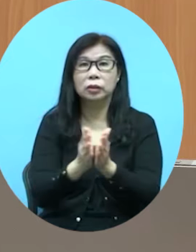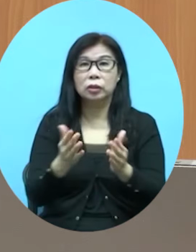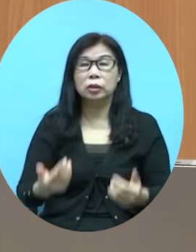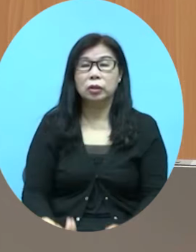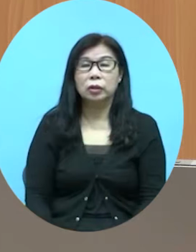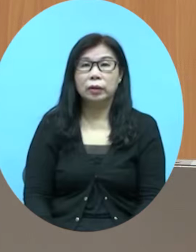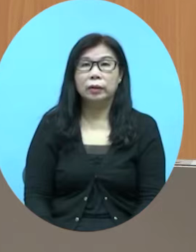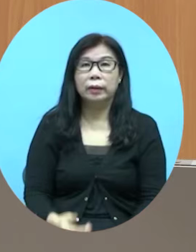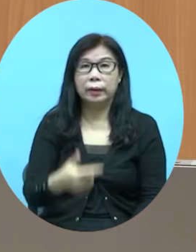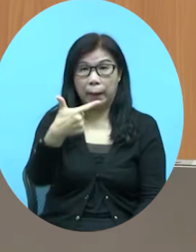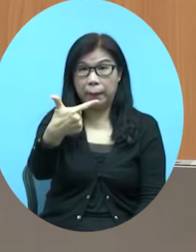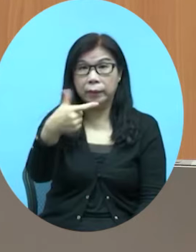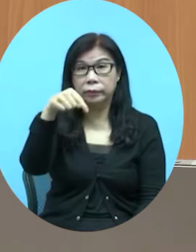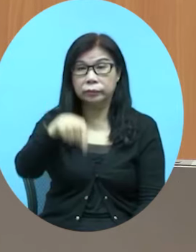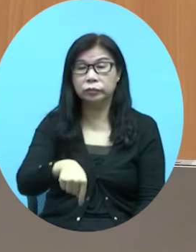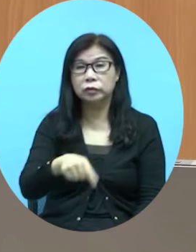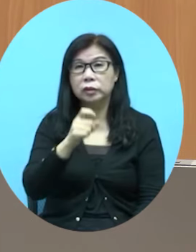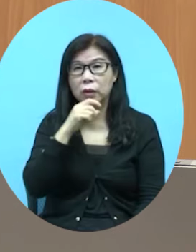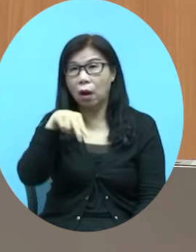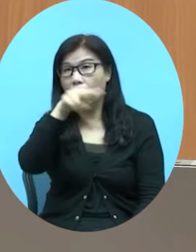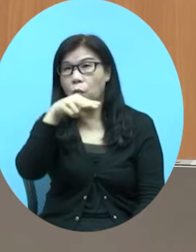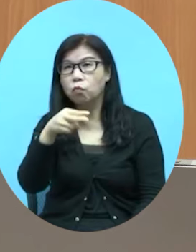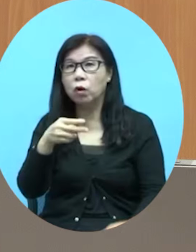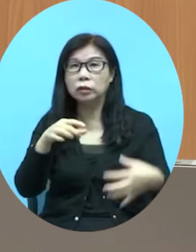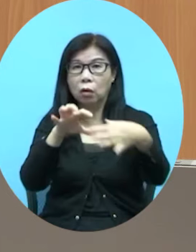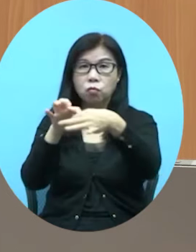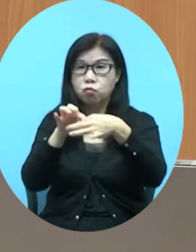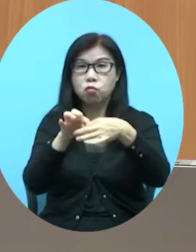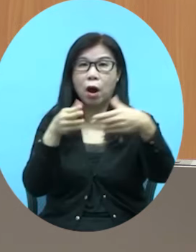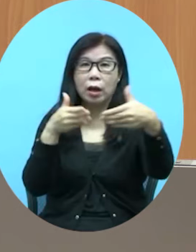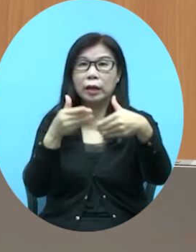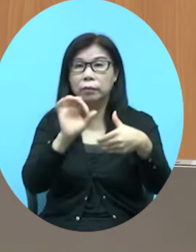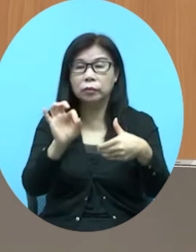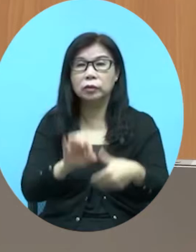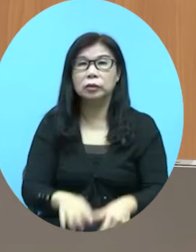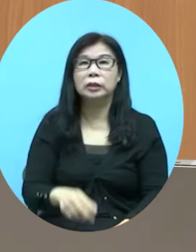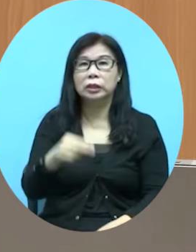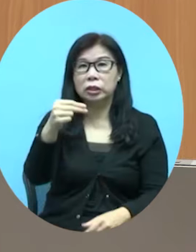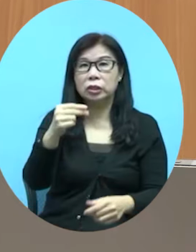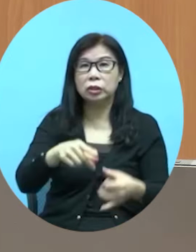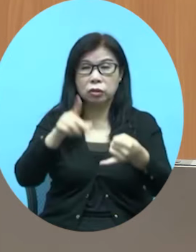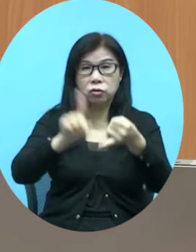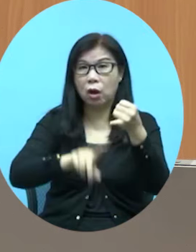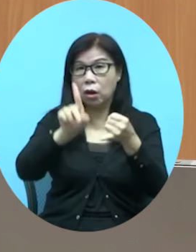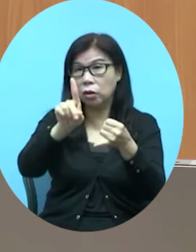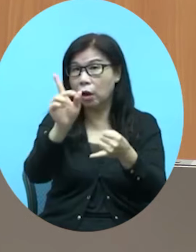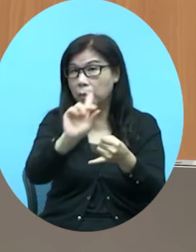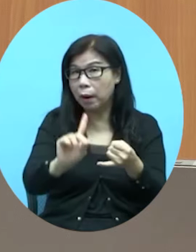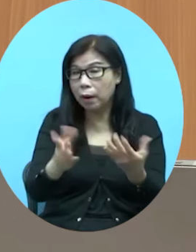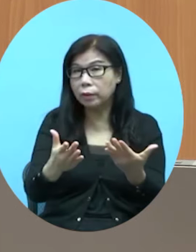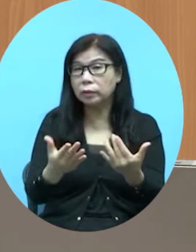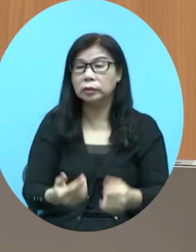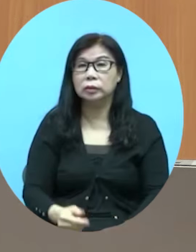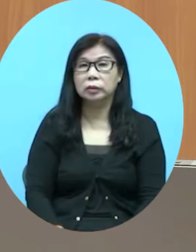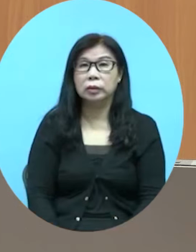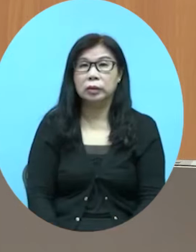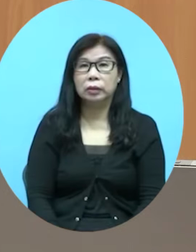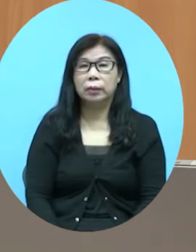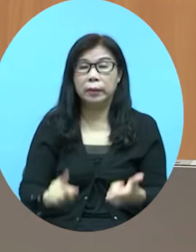8宗的源头不明个案其实刚才阿医生都只读了7宗请问还有一宗是哪一宗呢